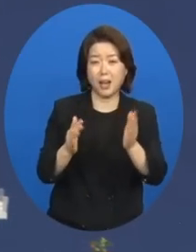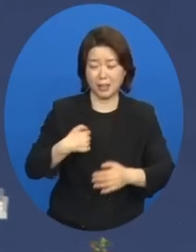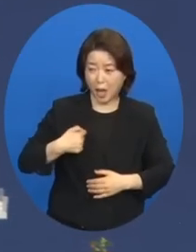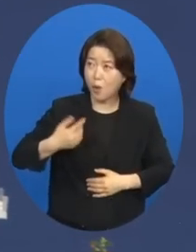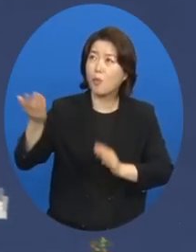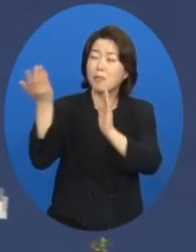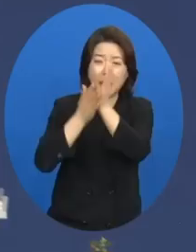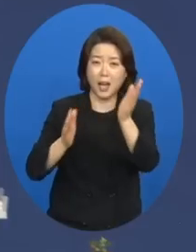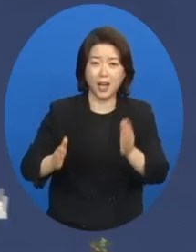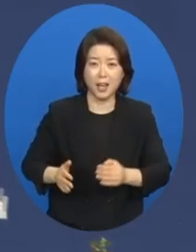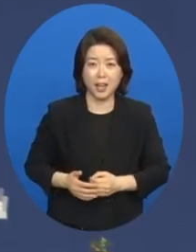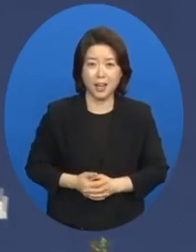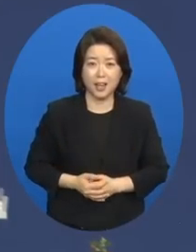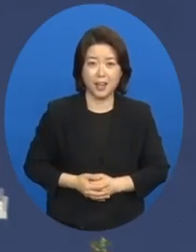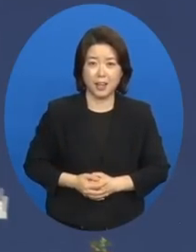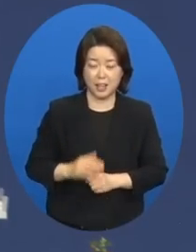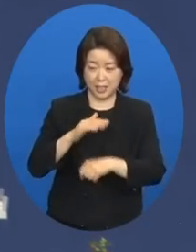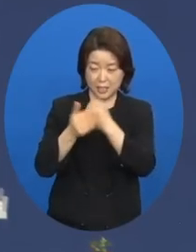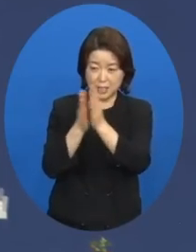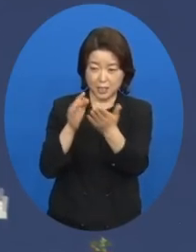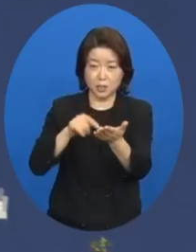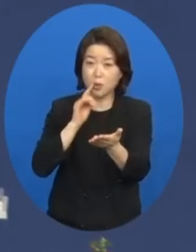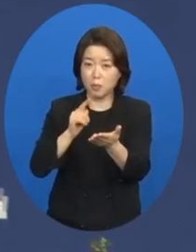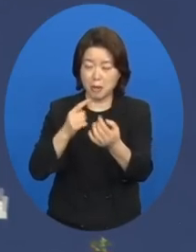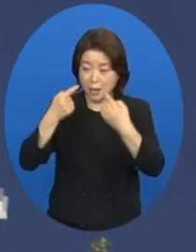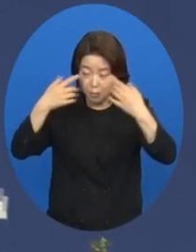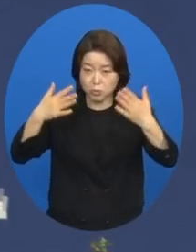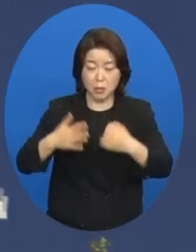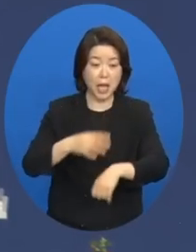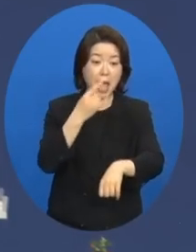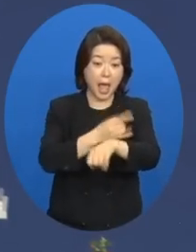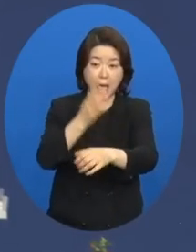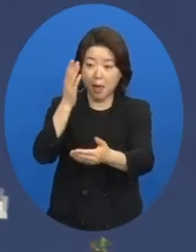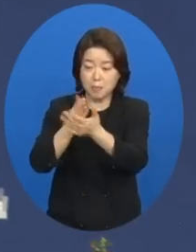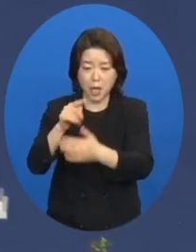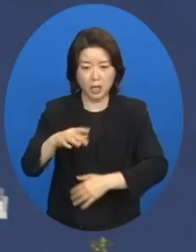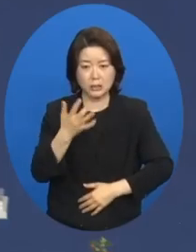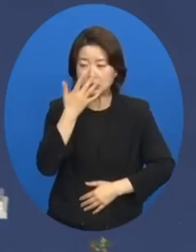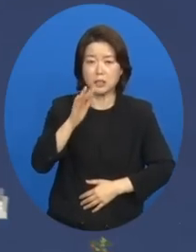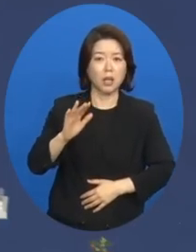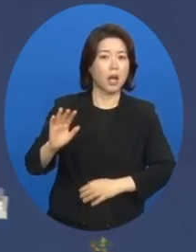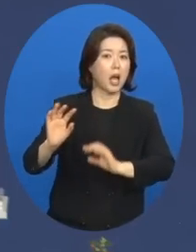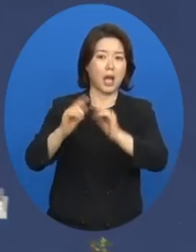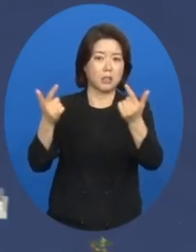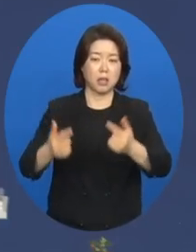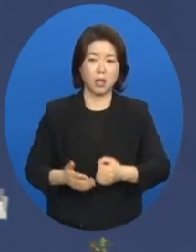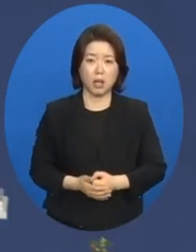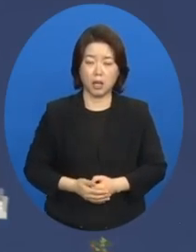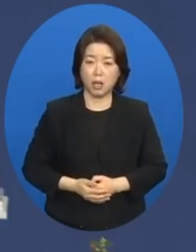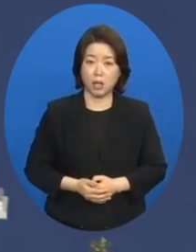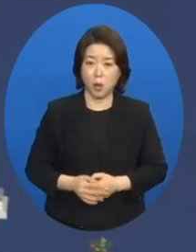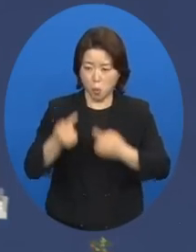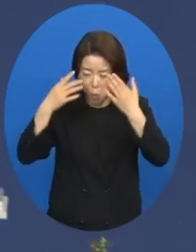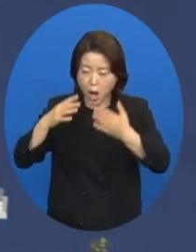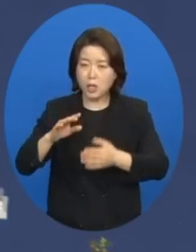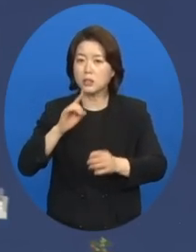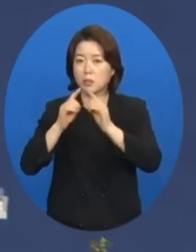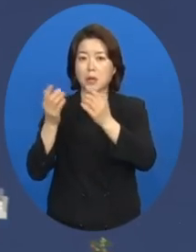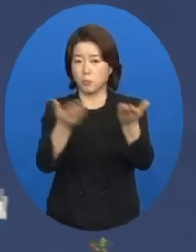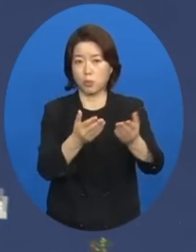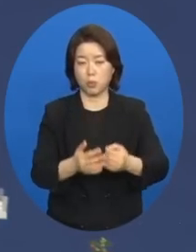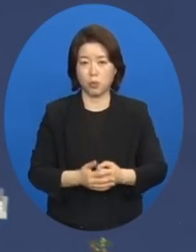그러니까 성경 말씀이 너무 분명해서 해라 말하라 하는 걸 애매모호하게 말한 적이 없는데 그러니까 더 부담이 되는